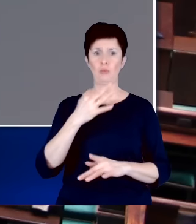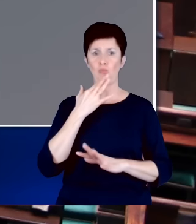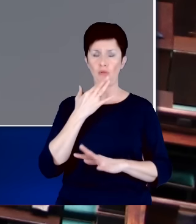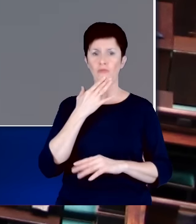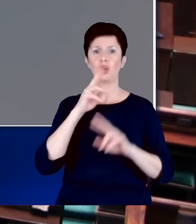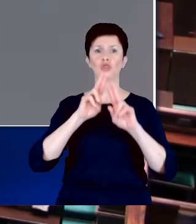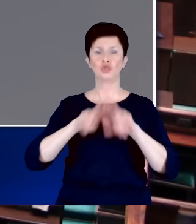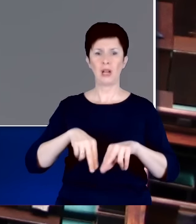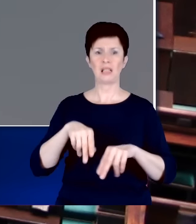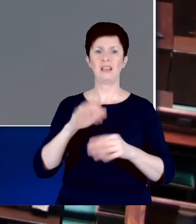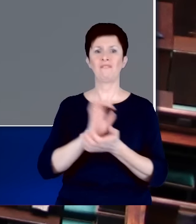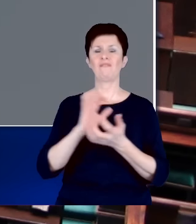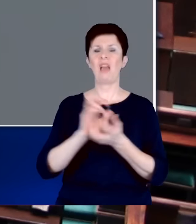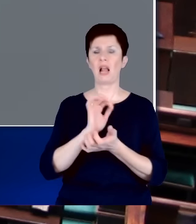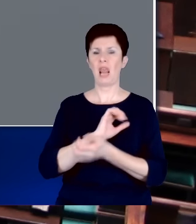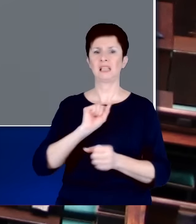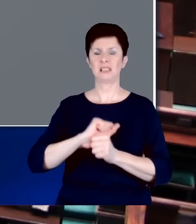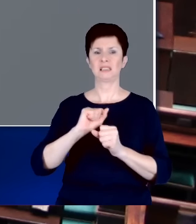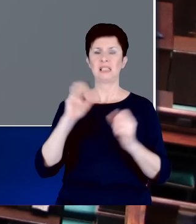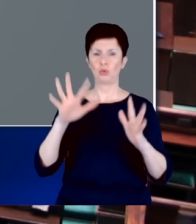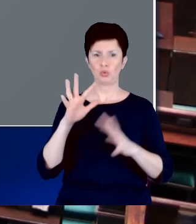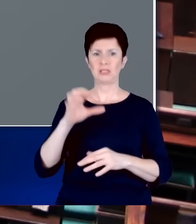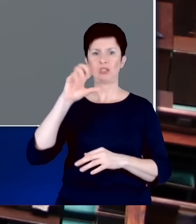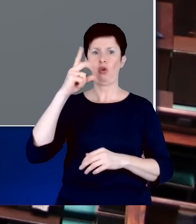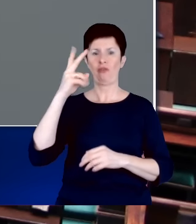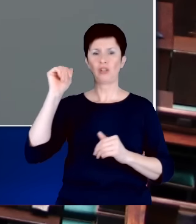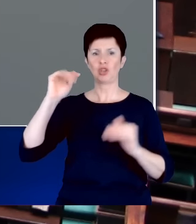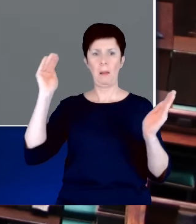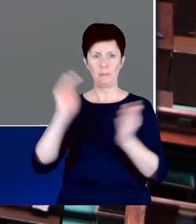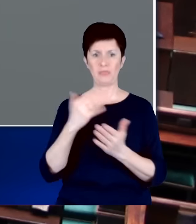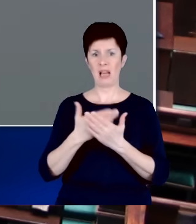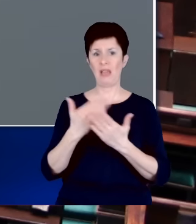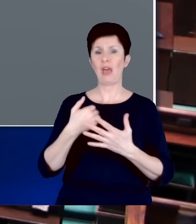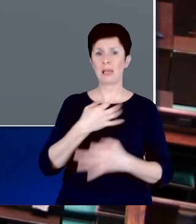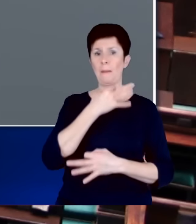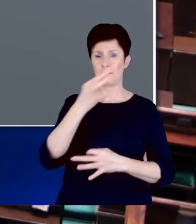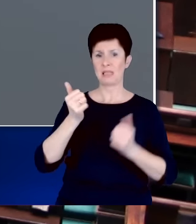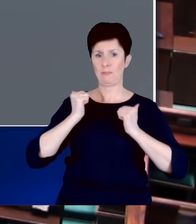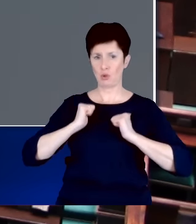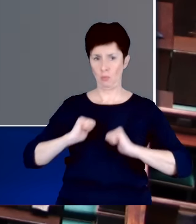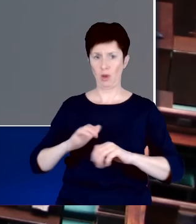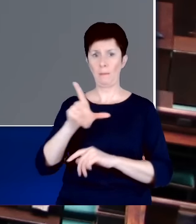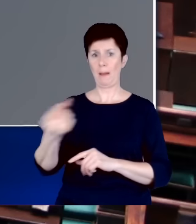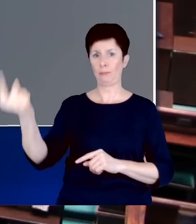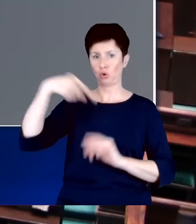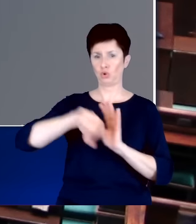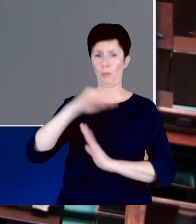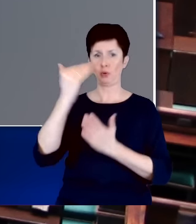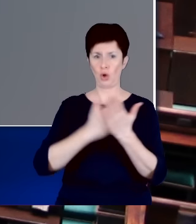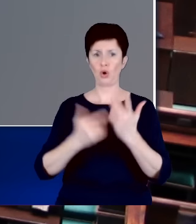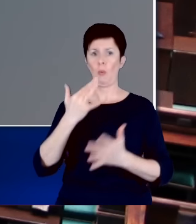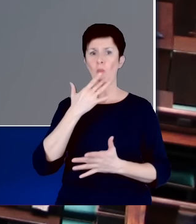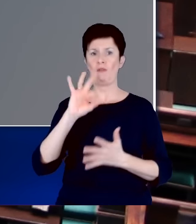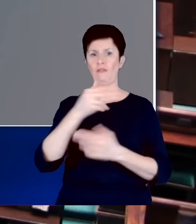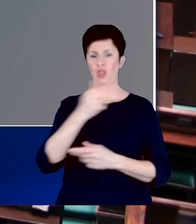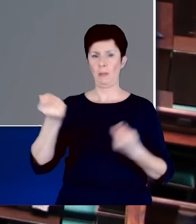że trzeba ograniczyć CO2, więc pana pytam merytorycznie i spokojnie. Przychodzi pan do programu, wypowiada się w temacie rolnictwa, gdzie zarzutem